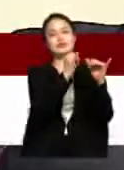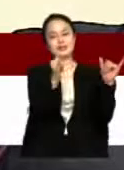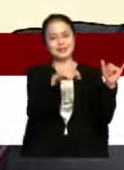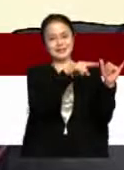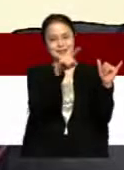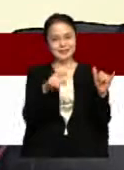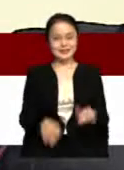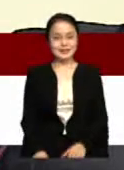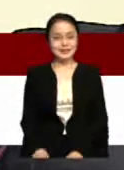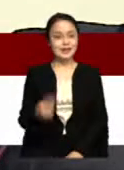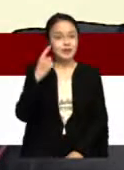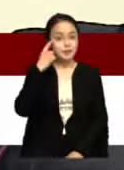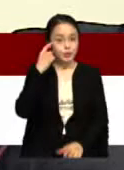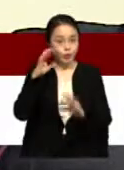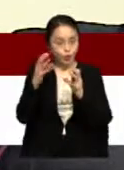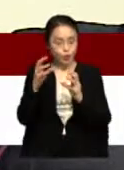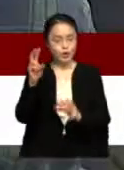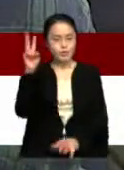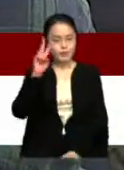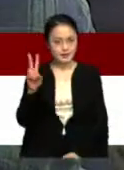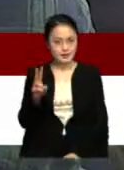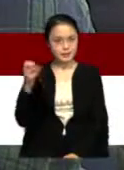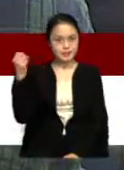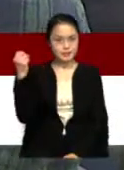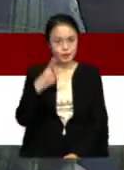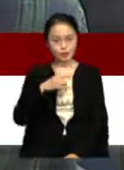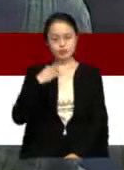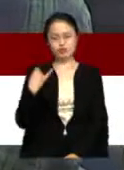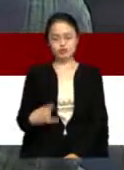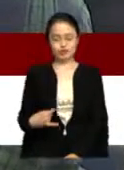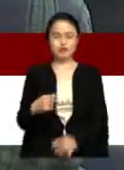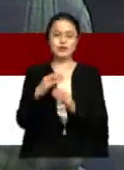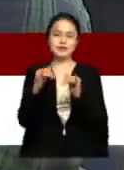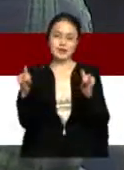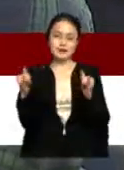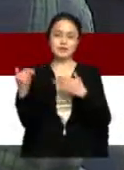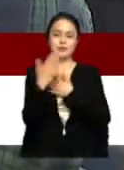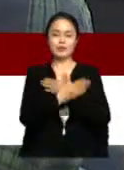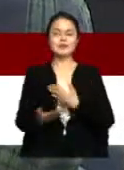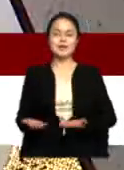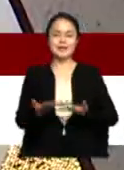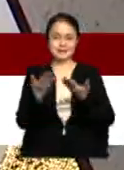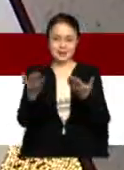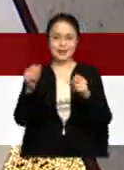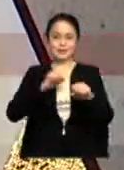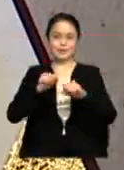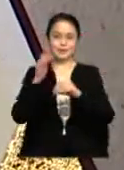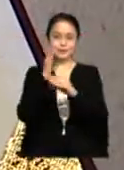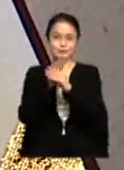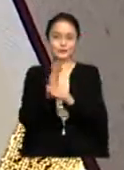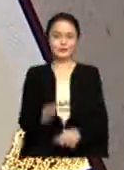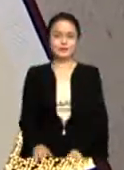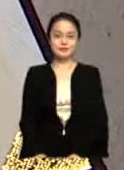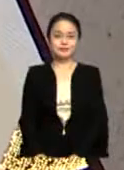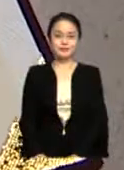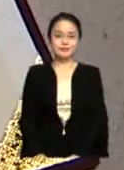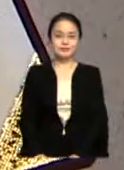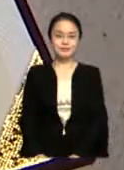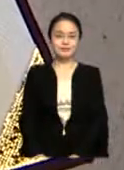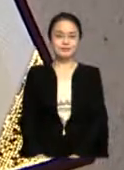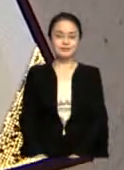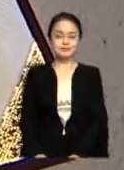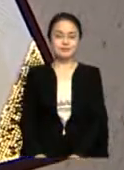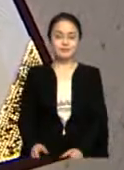몽골과 중국 베트남 캄보디아 등 8개국 그야말로 다국적 봉사단 입니다 3기까지 모두 참여한